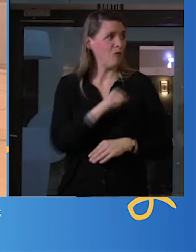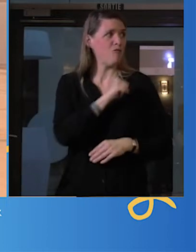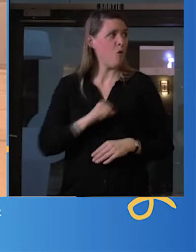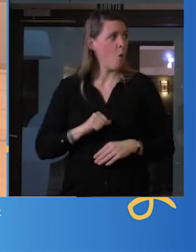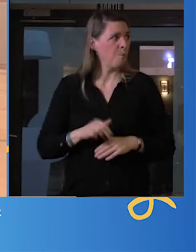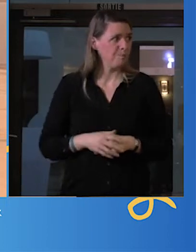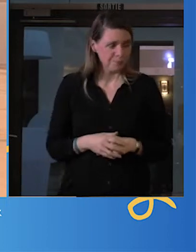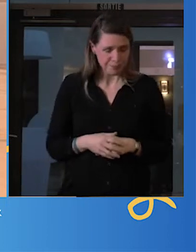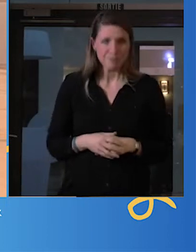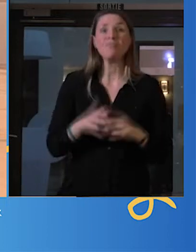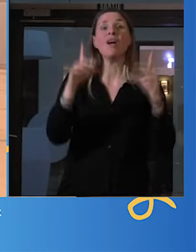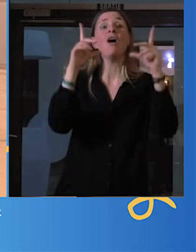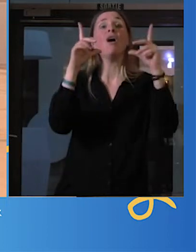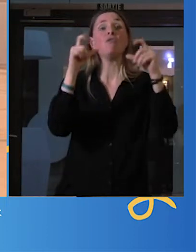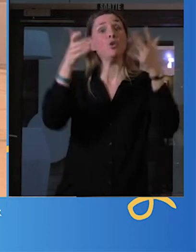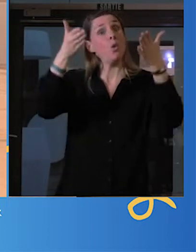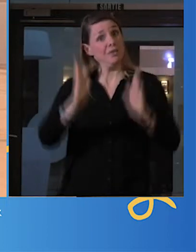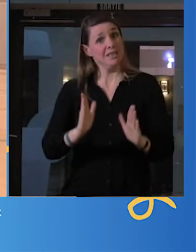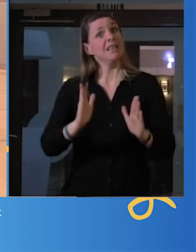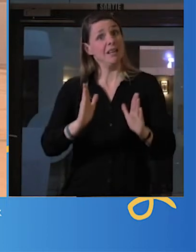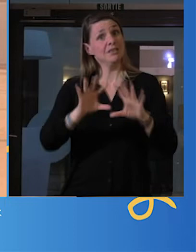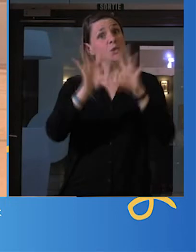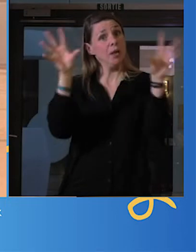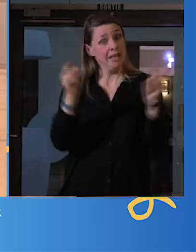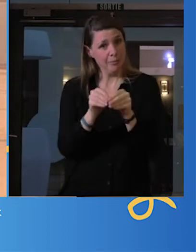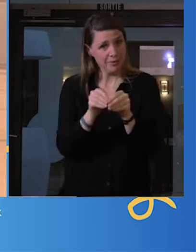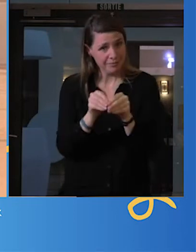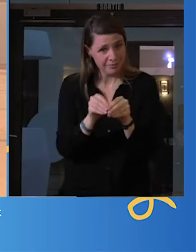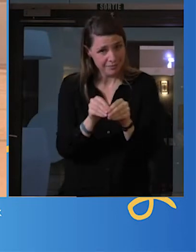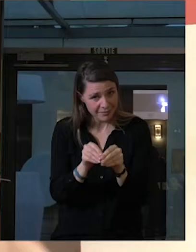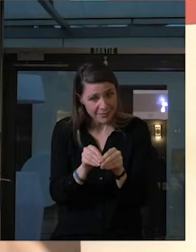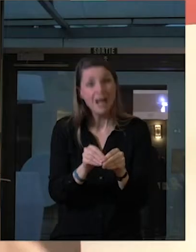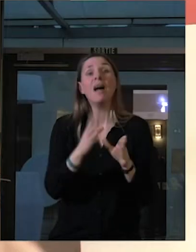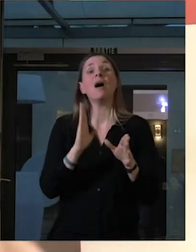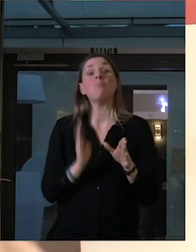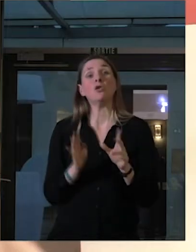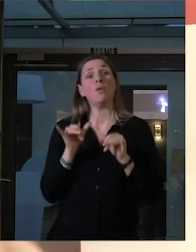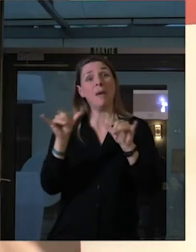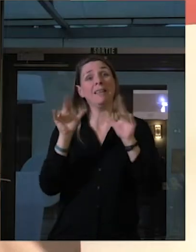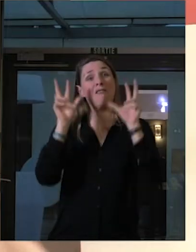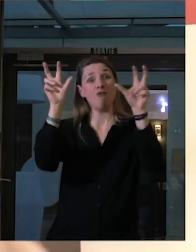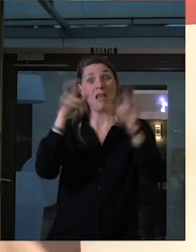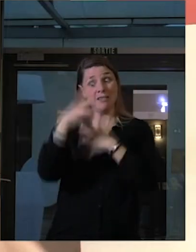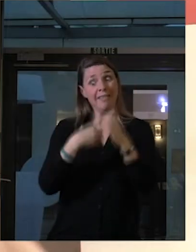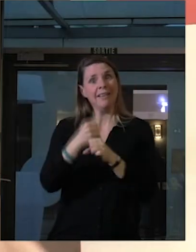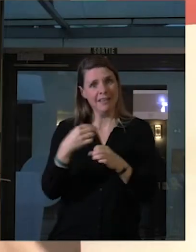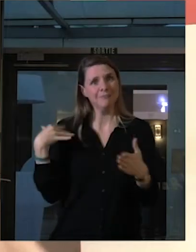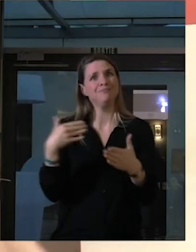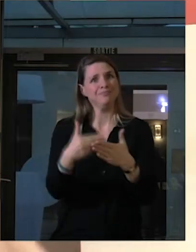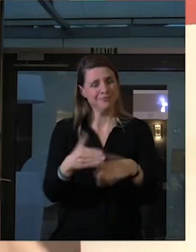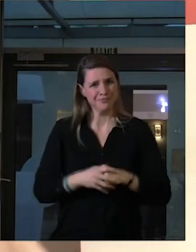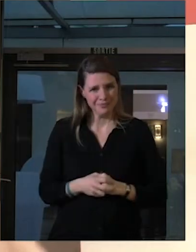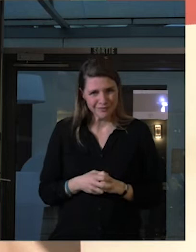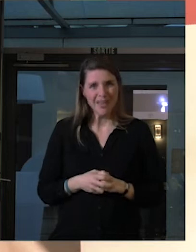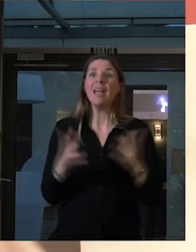C'est une photo, c'est une des photos officielles de l'équipe de Bordeaux-Mirniac-Vollée, donc de cette année. Et quand